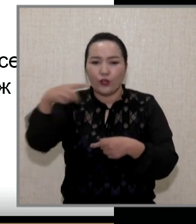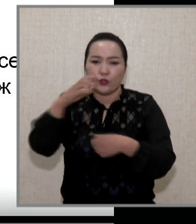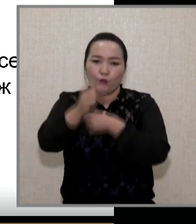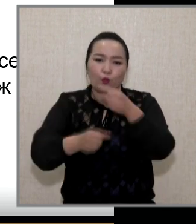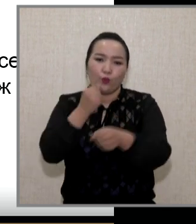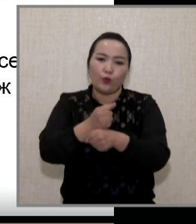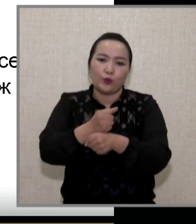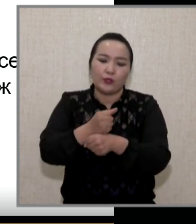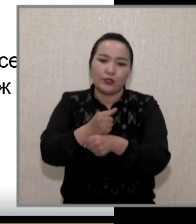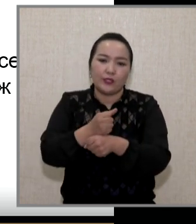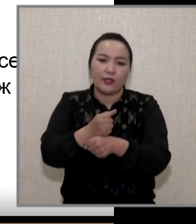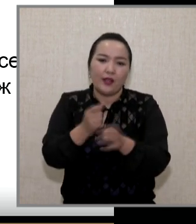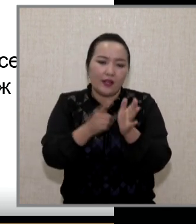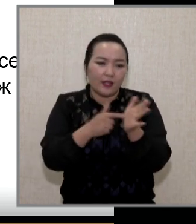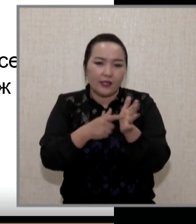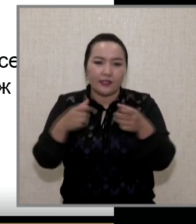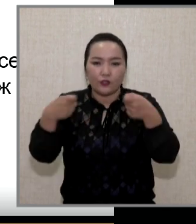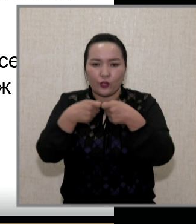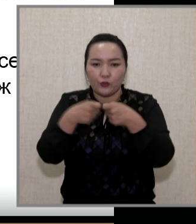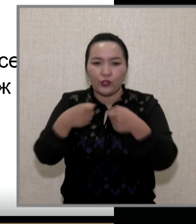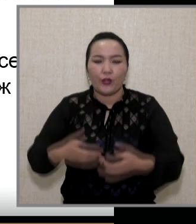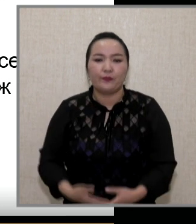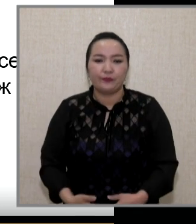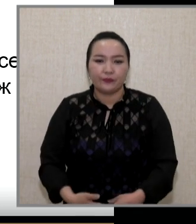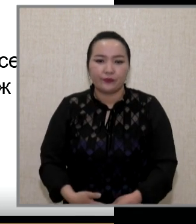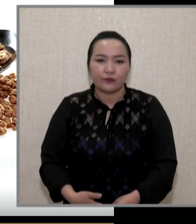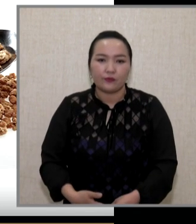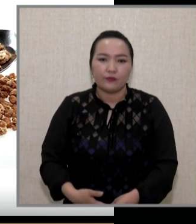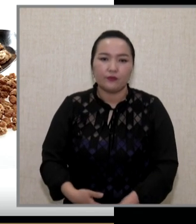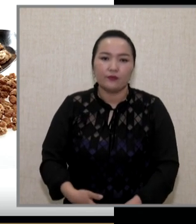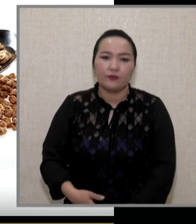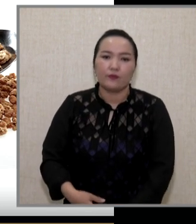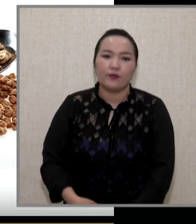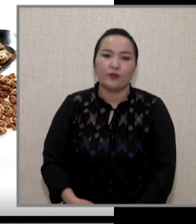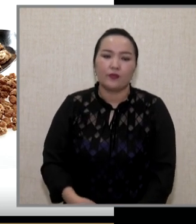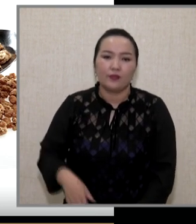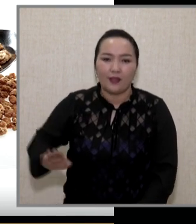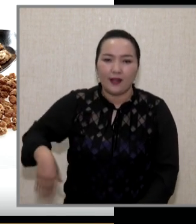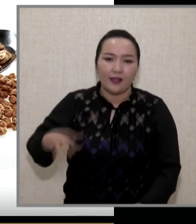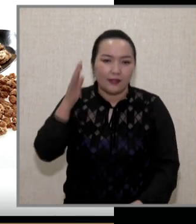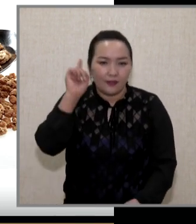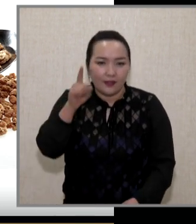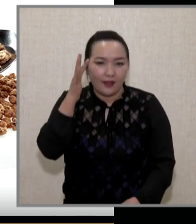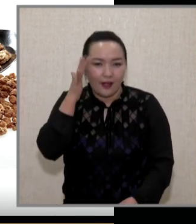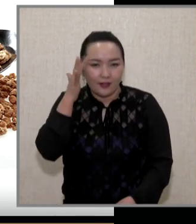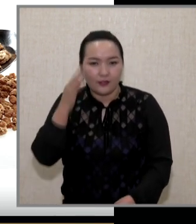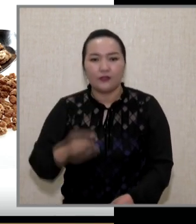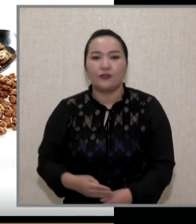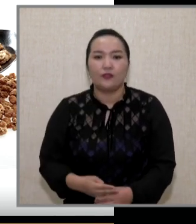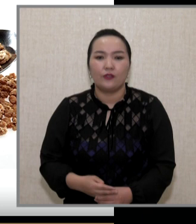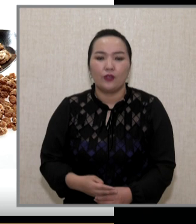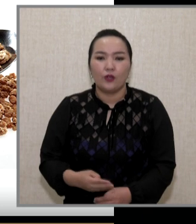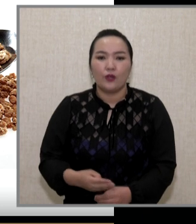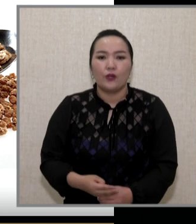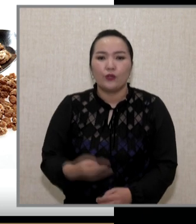2-3 жилийн дотор хэргэлэх нь тохиромжтой байдаг юм аа. За үүний бас дараа нэг бас багшин та нартай танилцуулах махыг